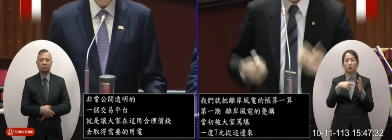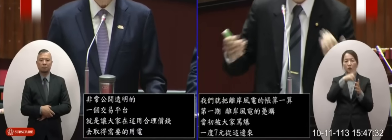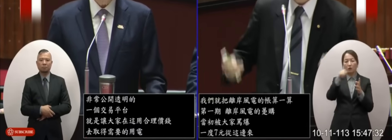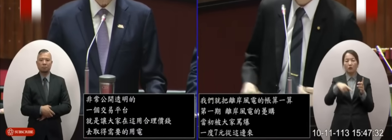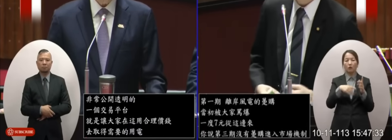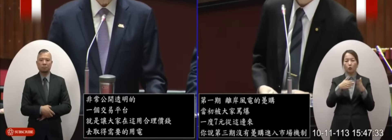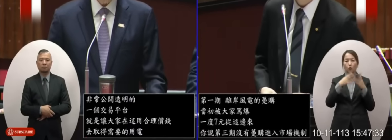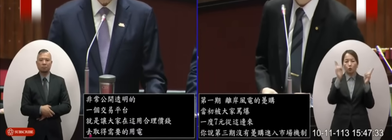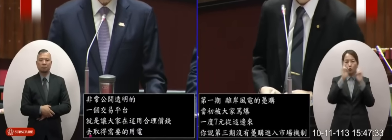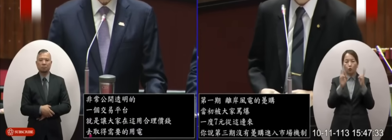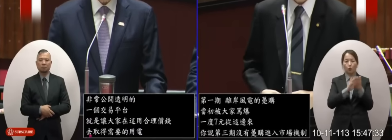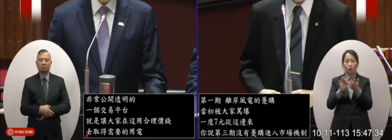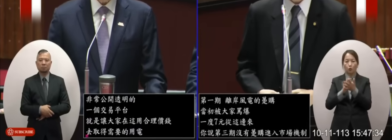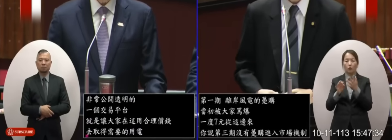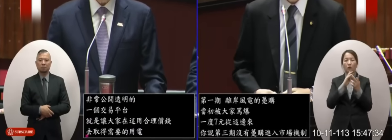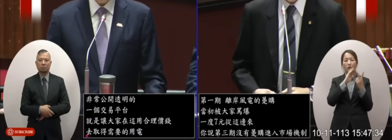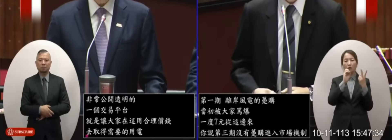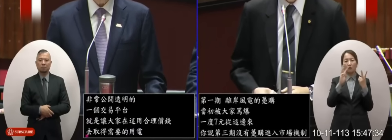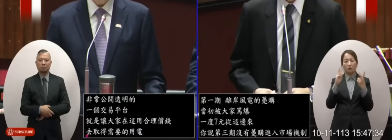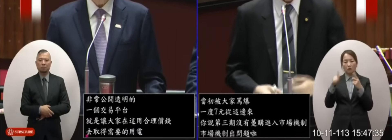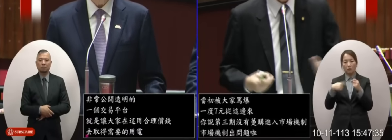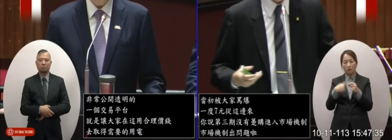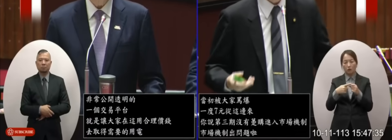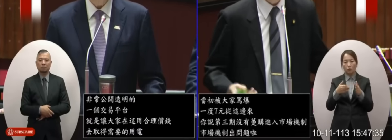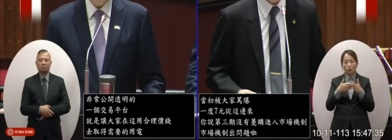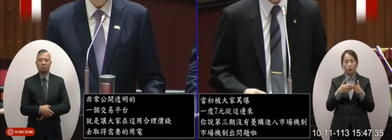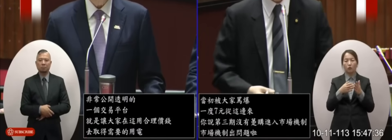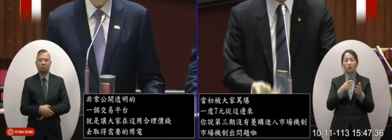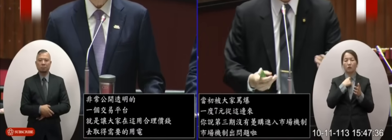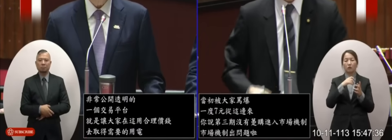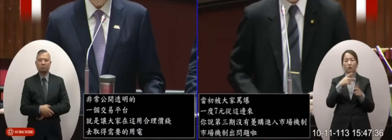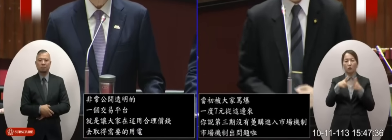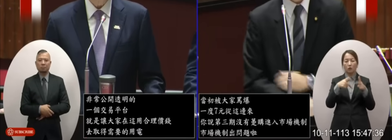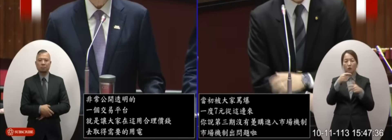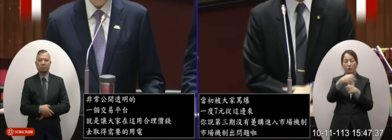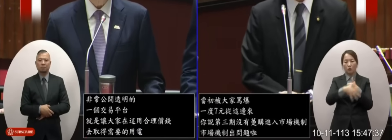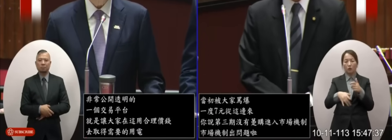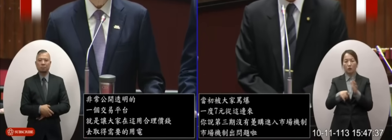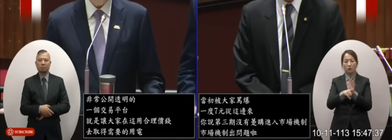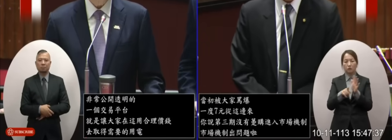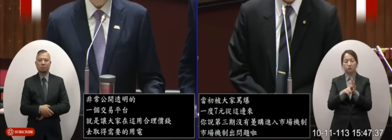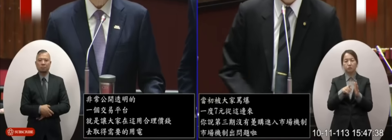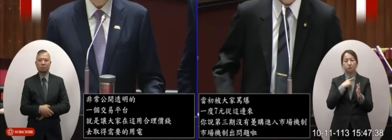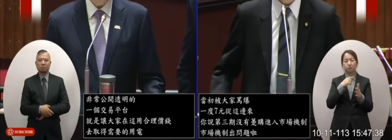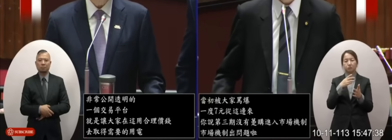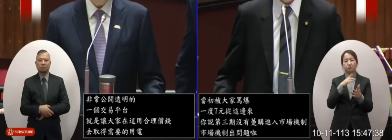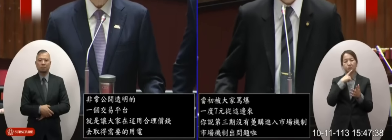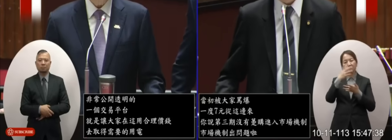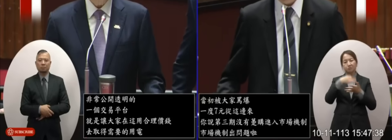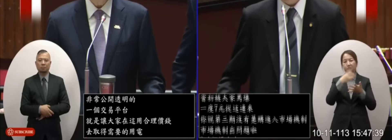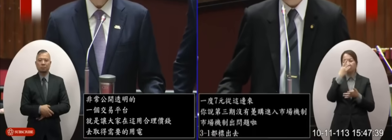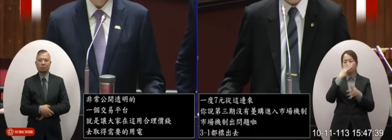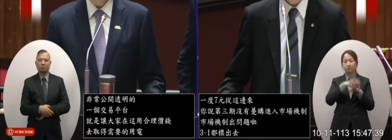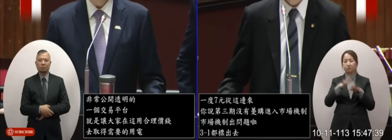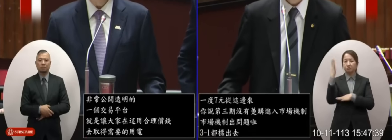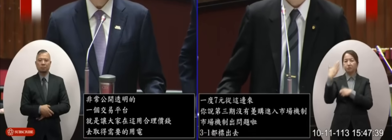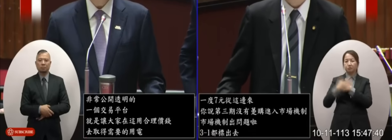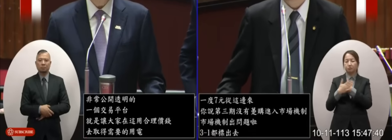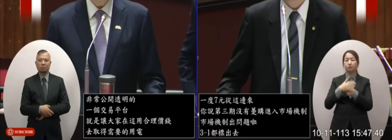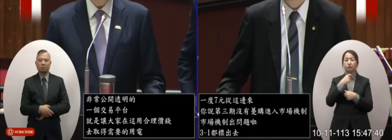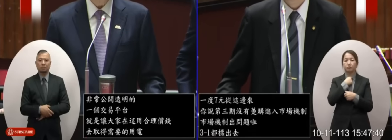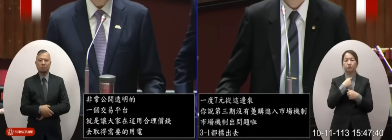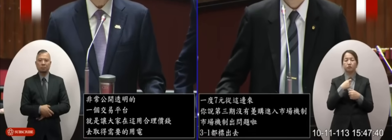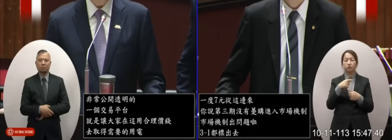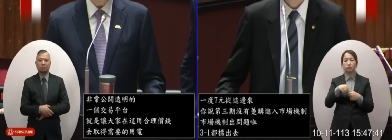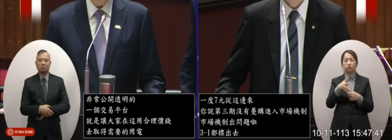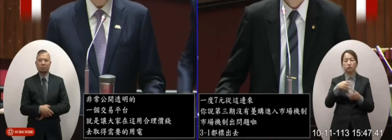都要用电，2030都要用电，对不对？可是为什么这些厂商在盖的时候裹足不前，说我电可能卖不掉，政府要帮忙，为什